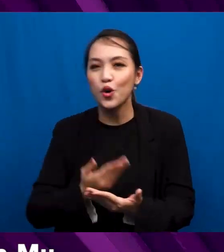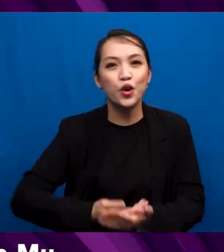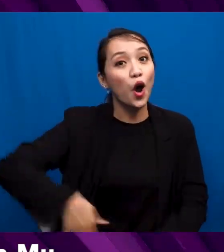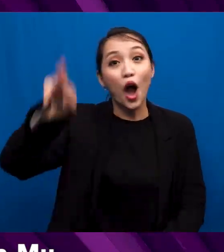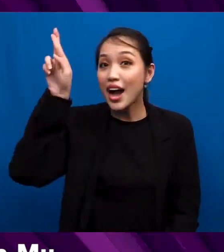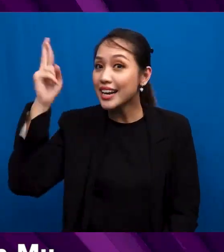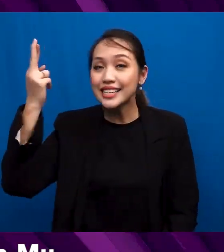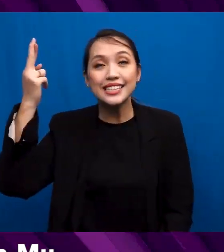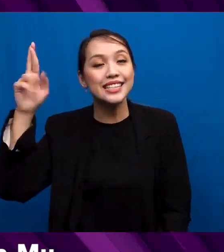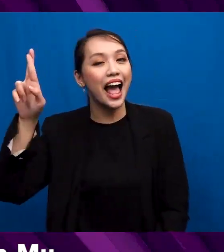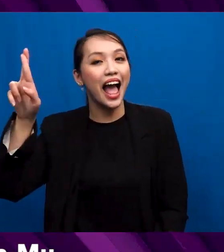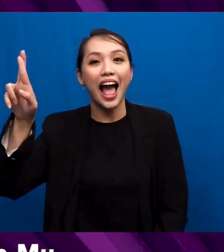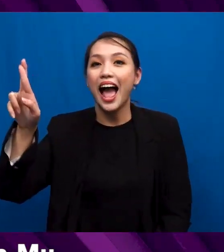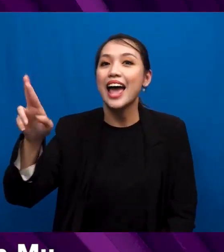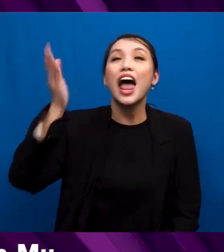seluruh